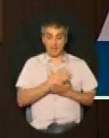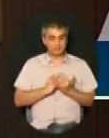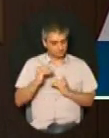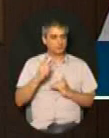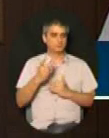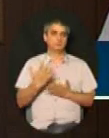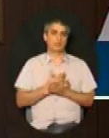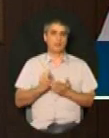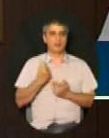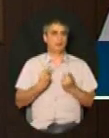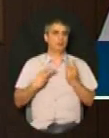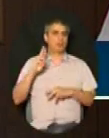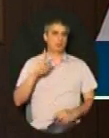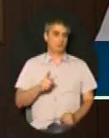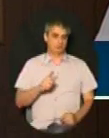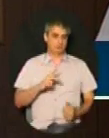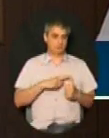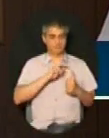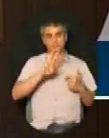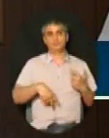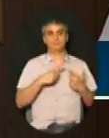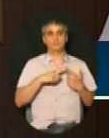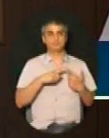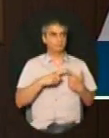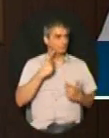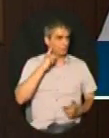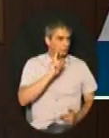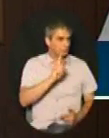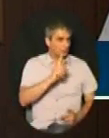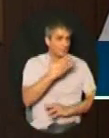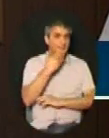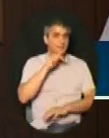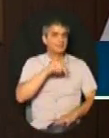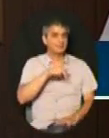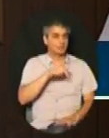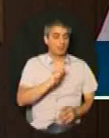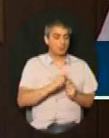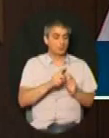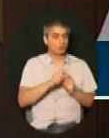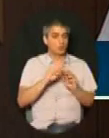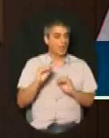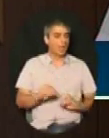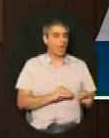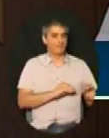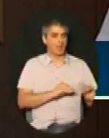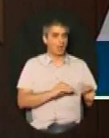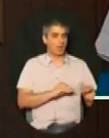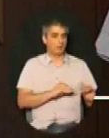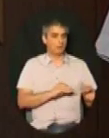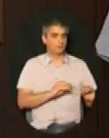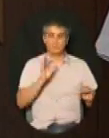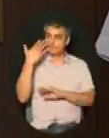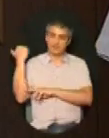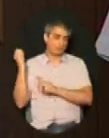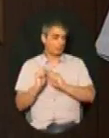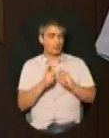זה להעלות את השכר. הדבר השני, עטילה, תשמע, כן. במדינת ישראל תשלומי העברה של